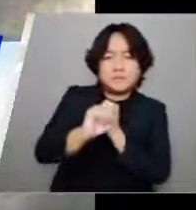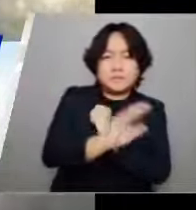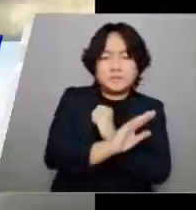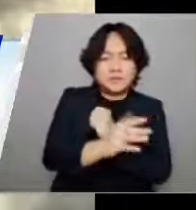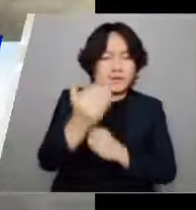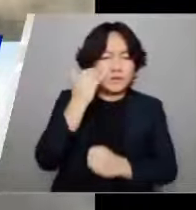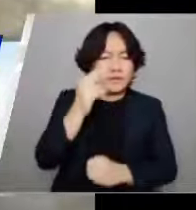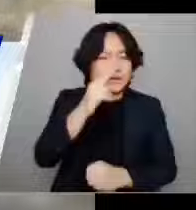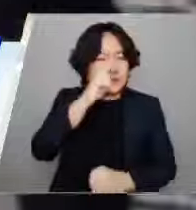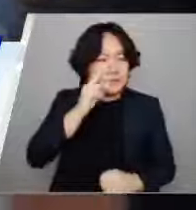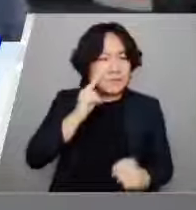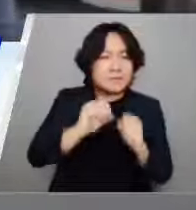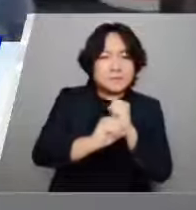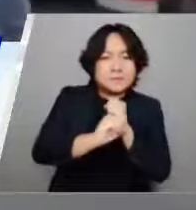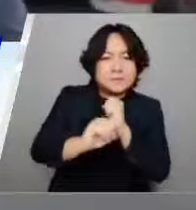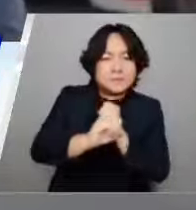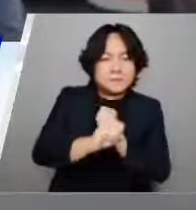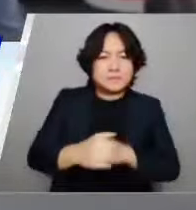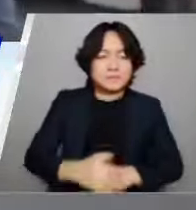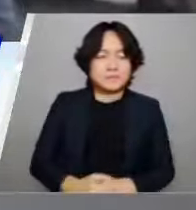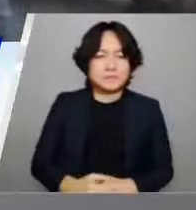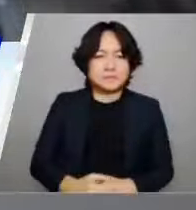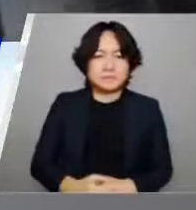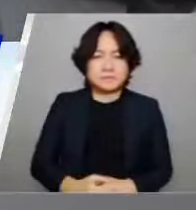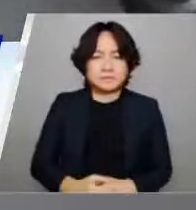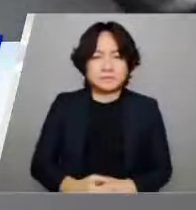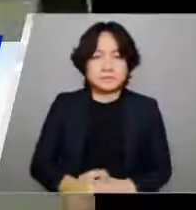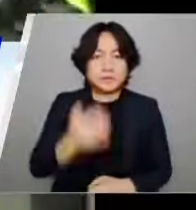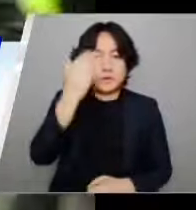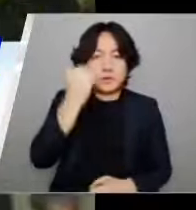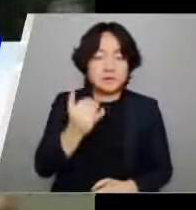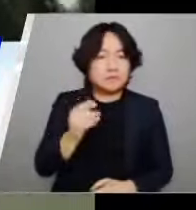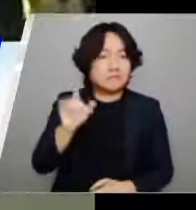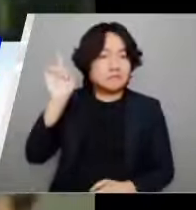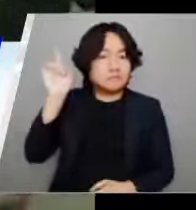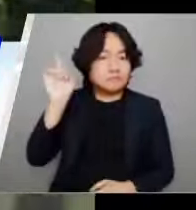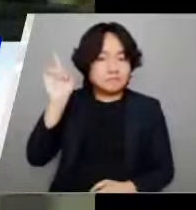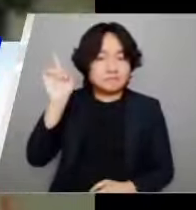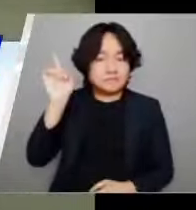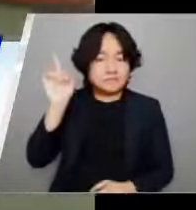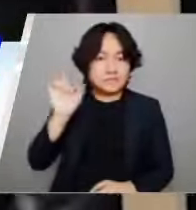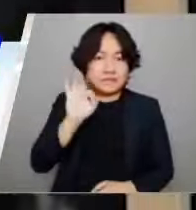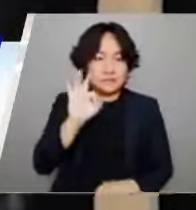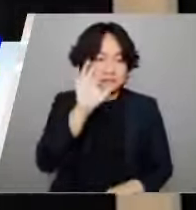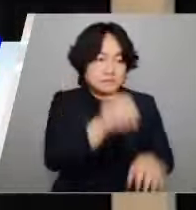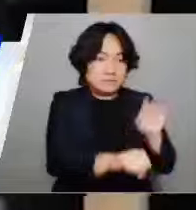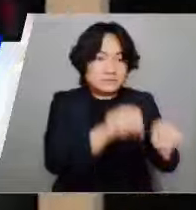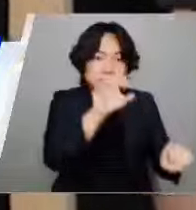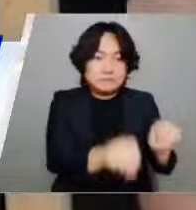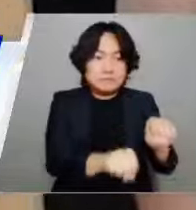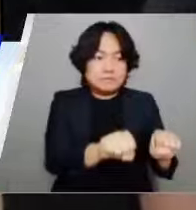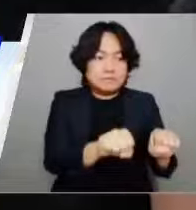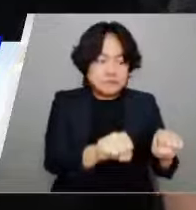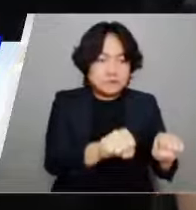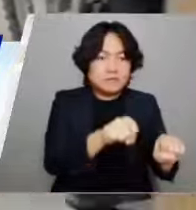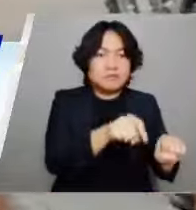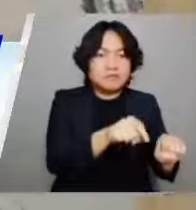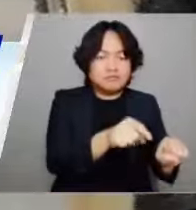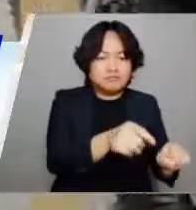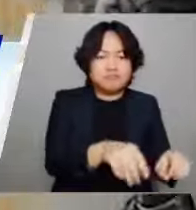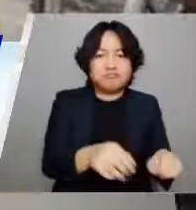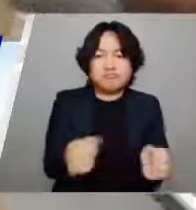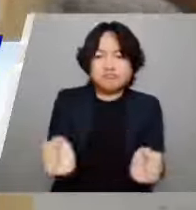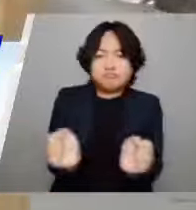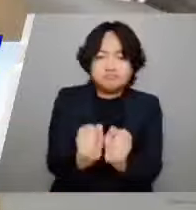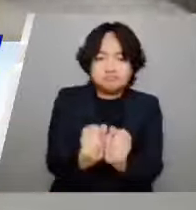ipinaparada niya kasi noon ang mga akusado sa iba't ibang kaso ng nakaposas at may sukbit na karatula kabilang